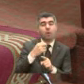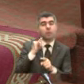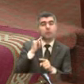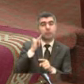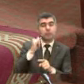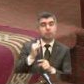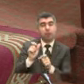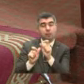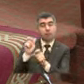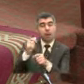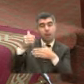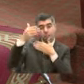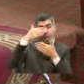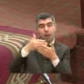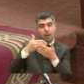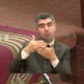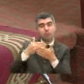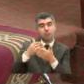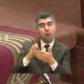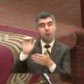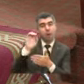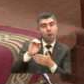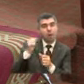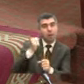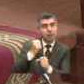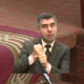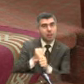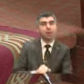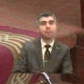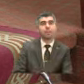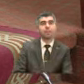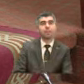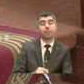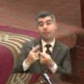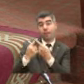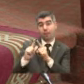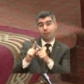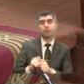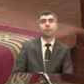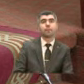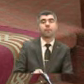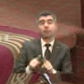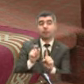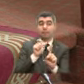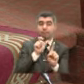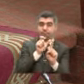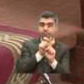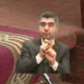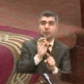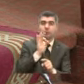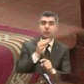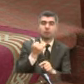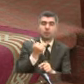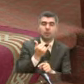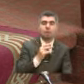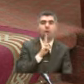مغاربة وخاصة المغاربة القاطنة بالخارج على اختلاف وضعياتهم بعناية خاصة.